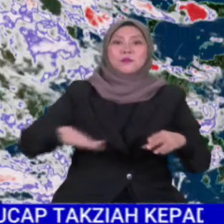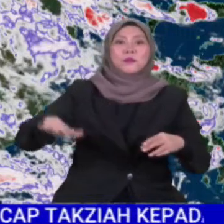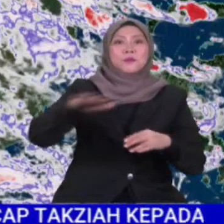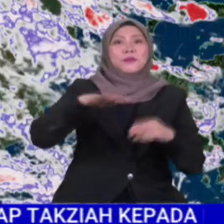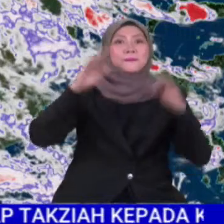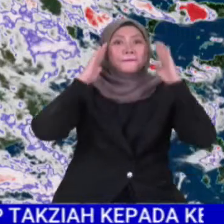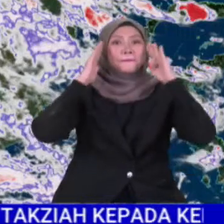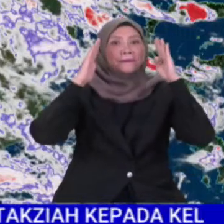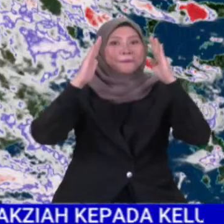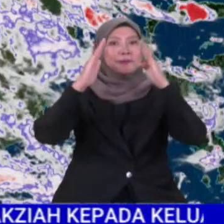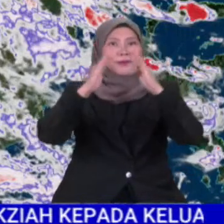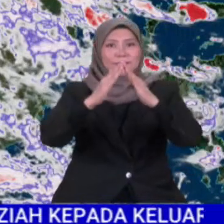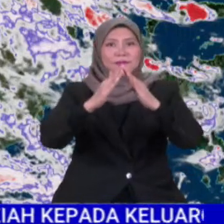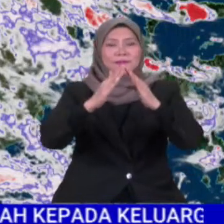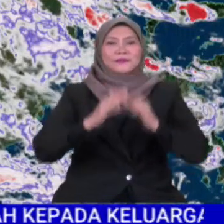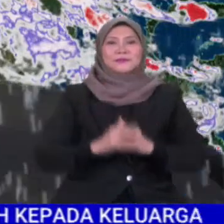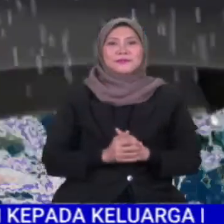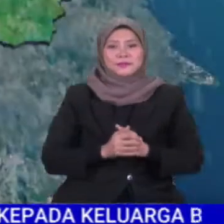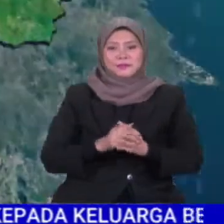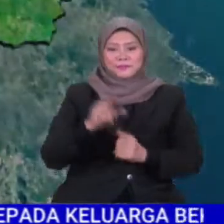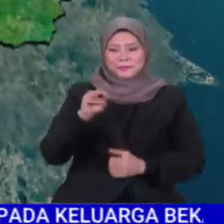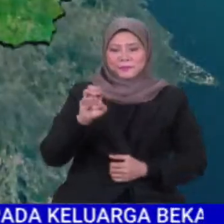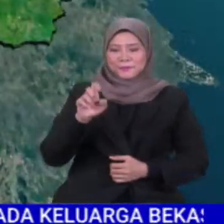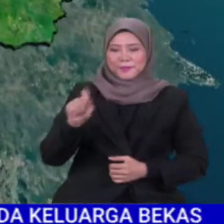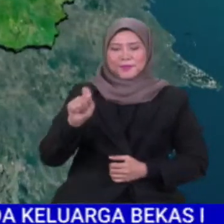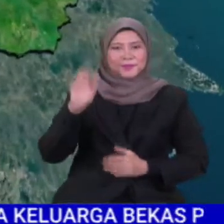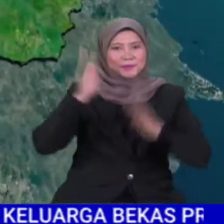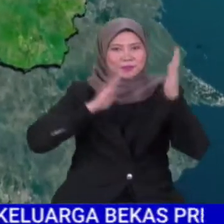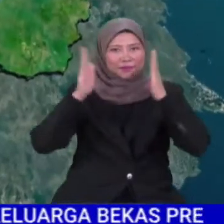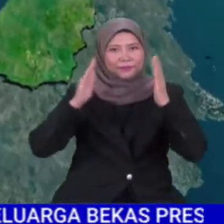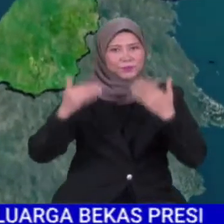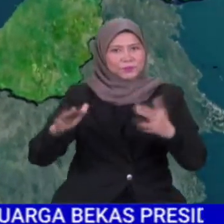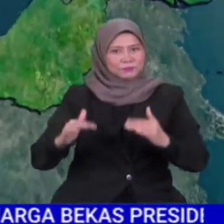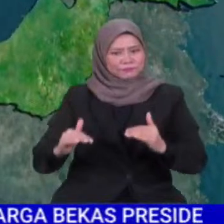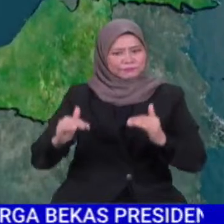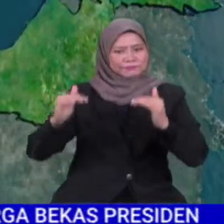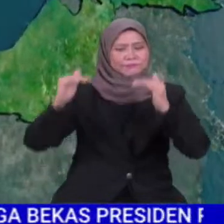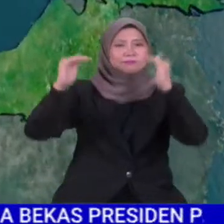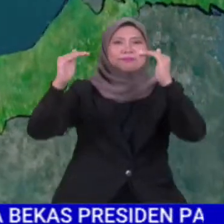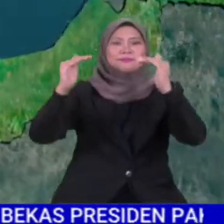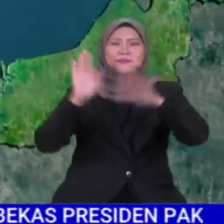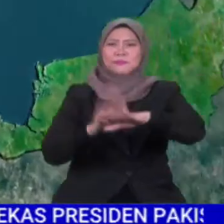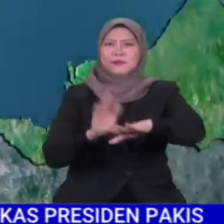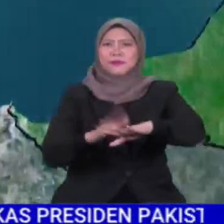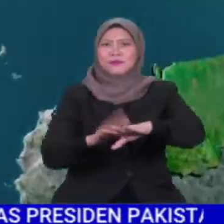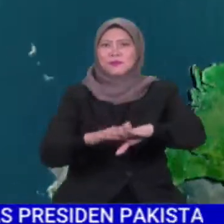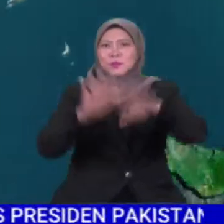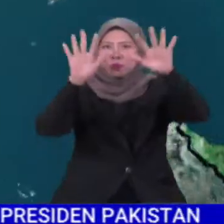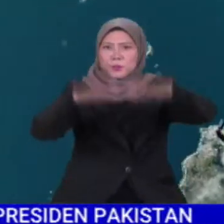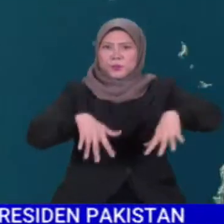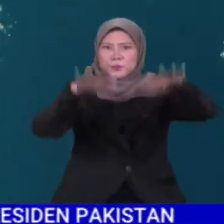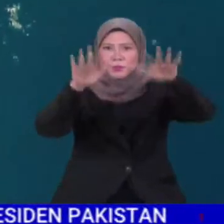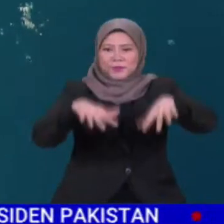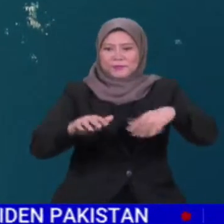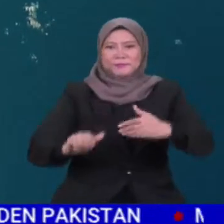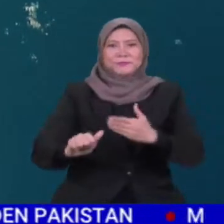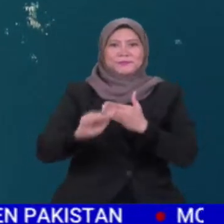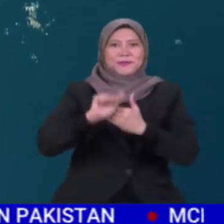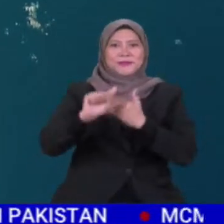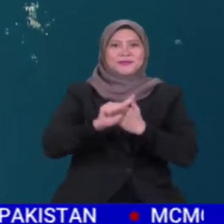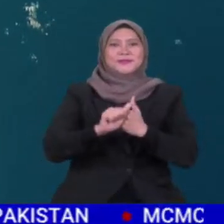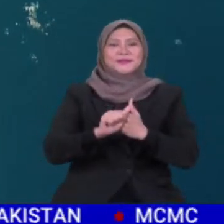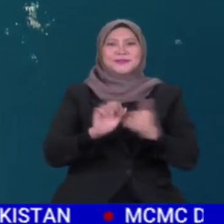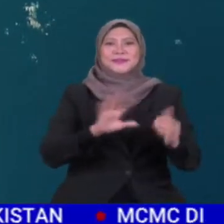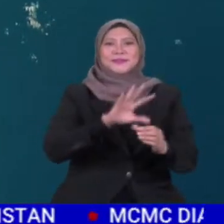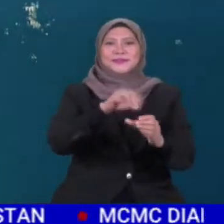keseluruhan negeri Pahang. Oleh demikian, Met Malaysia telah pun menaik taraf amaran hujan lebat berterusan peringkat bahaya